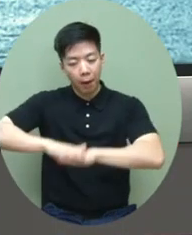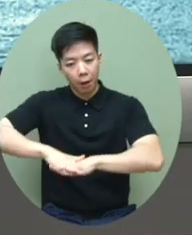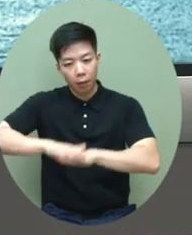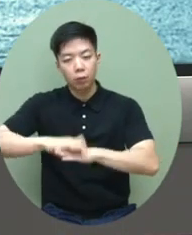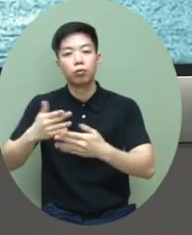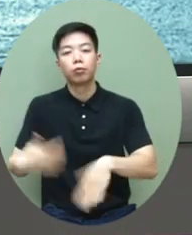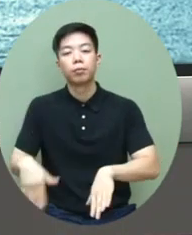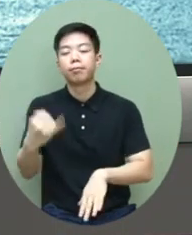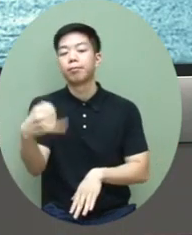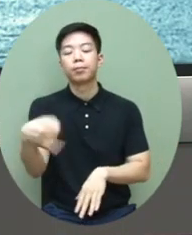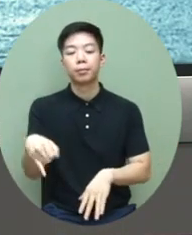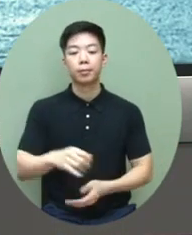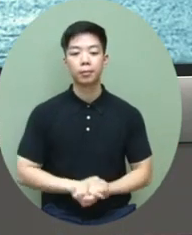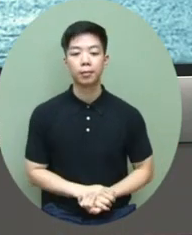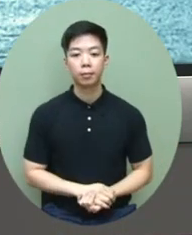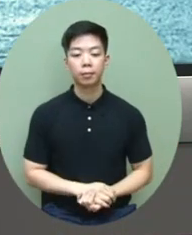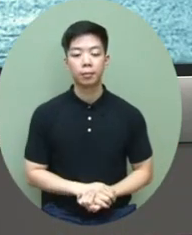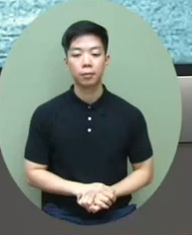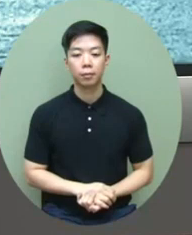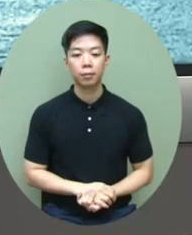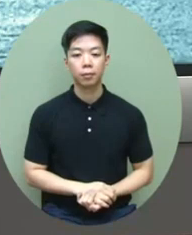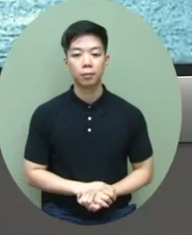失即係無效啦。咁就係